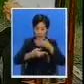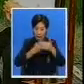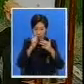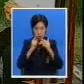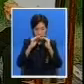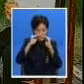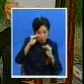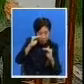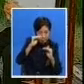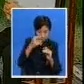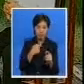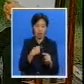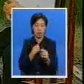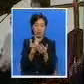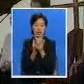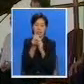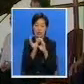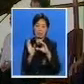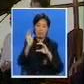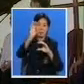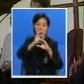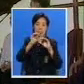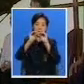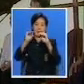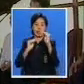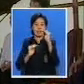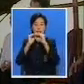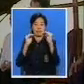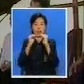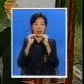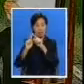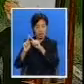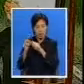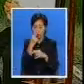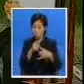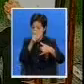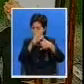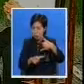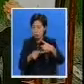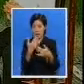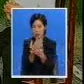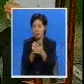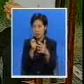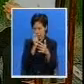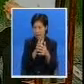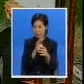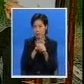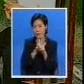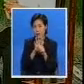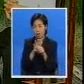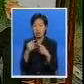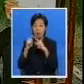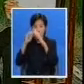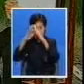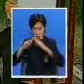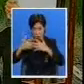ทธกส.เป็นรายคนเนี่ยนะฮะเราก็ตั้งไว้พอสมควรนะฮะแล้วก็เป็นอย่างโรงสีเนี่ย คร ับเ